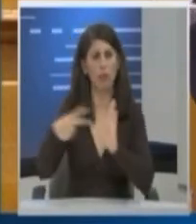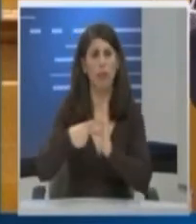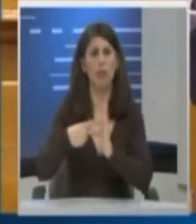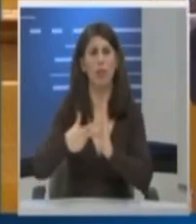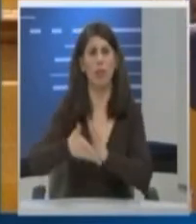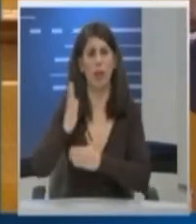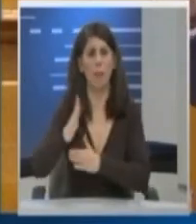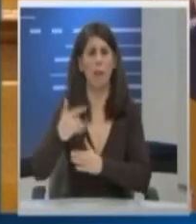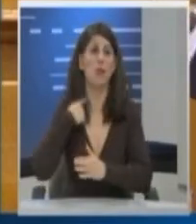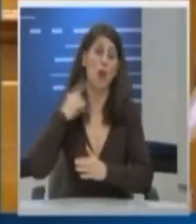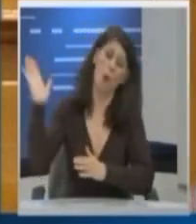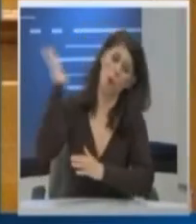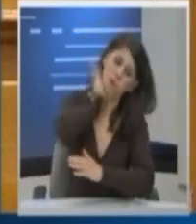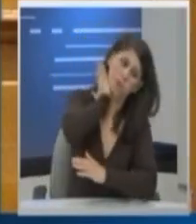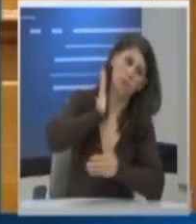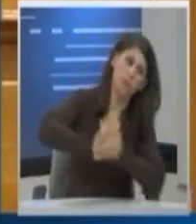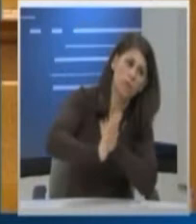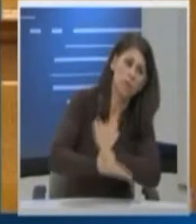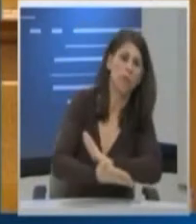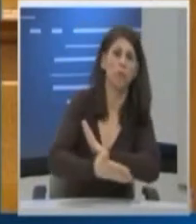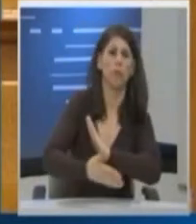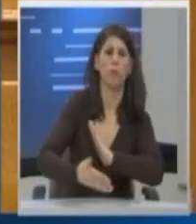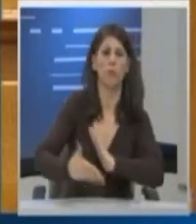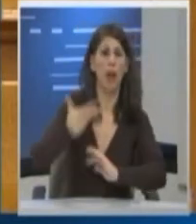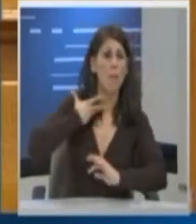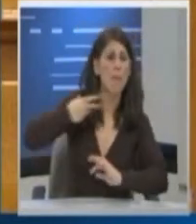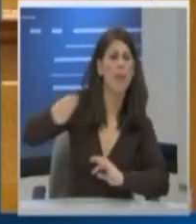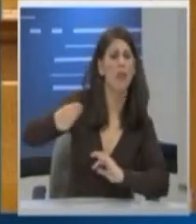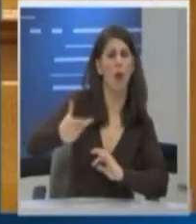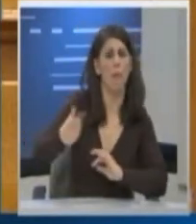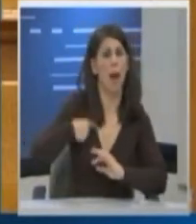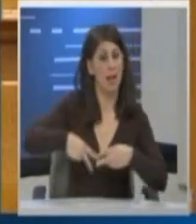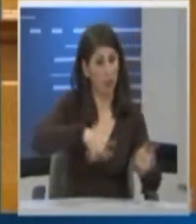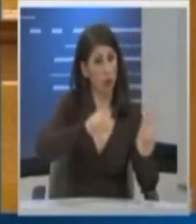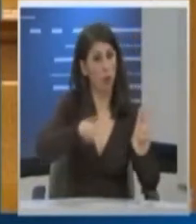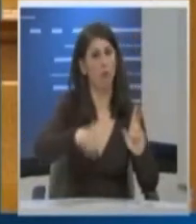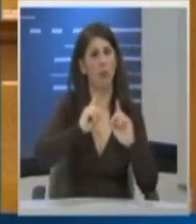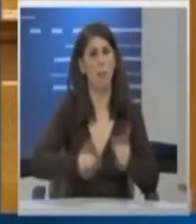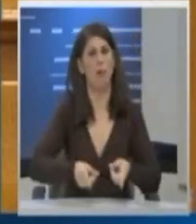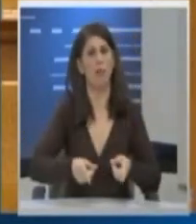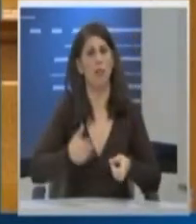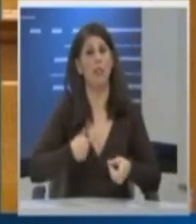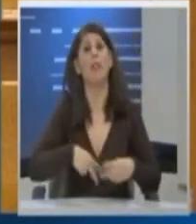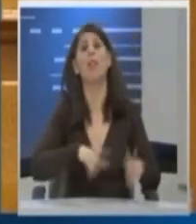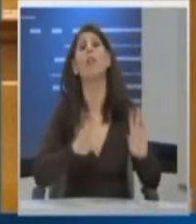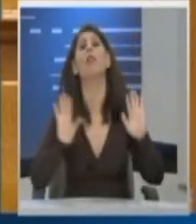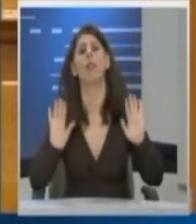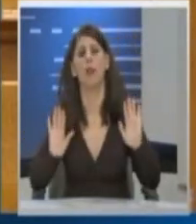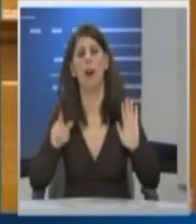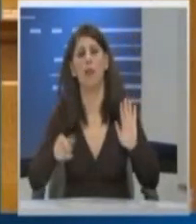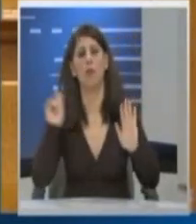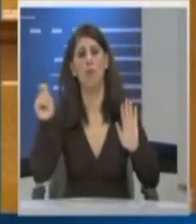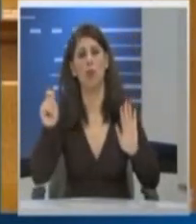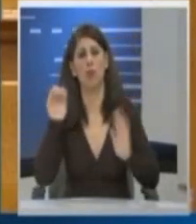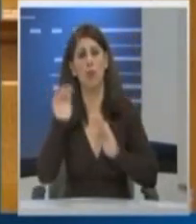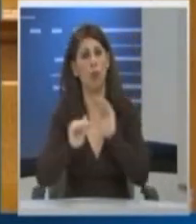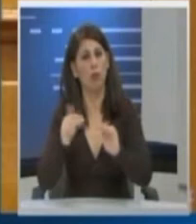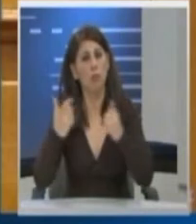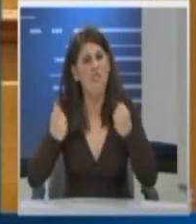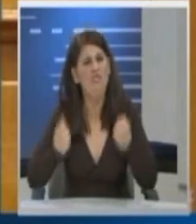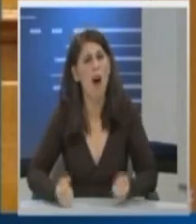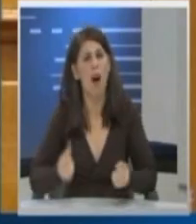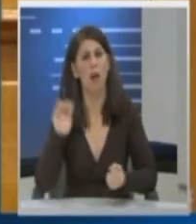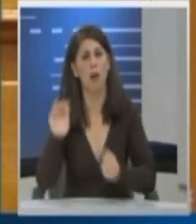λαιμό. Θα τους είχαμε πατήσει, θα τους είχαμε πιει το αίμα, όταν εκτελούσαμε την απόφαση. Γιατί δεν εκτελέσαμε, και αυτό είναι ένα πολιτικό ερώτημα.